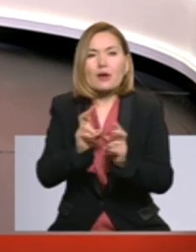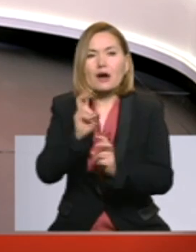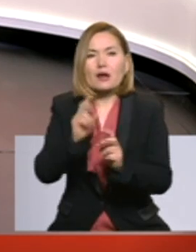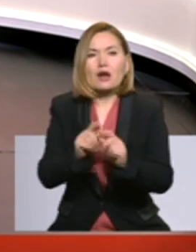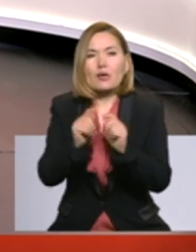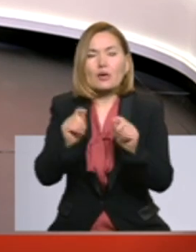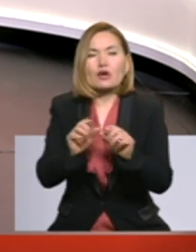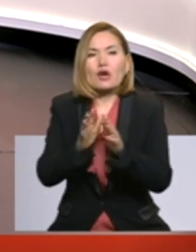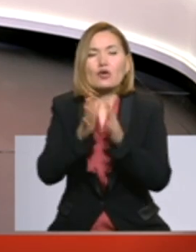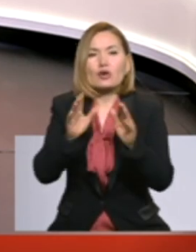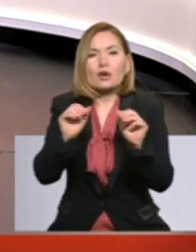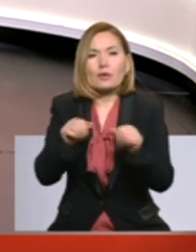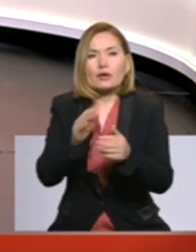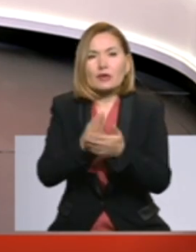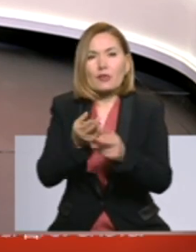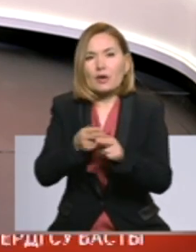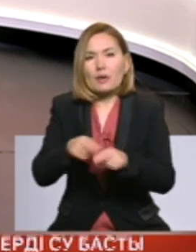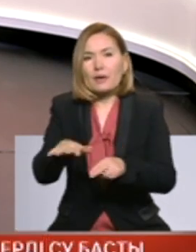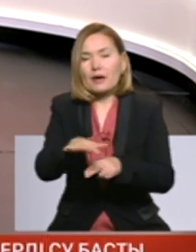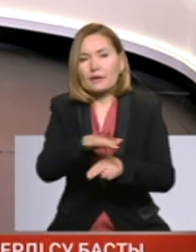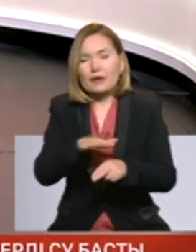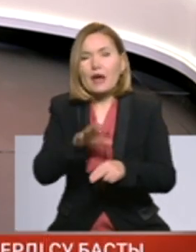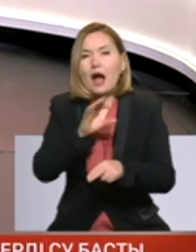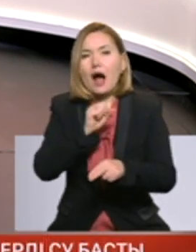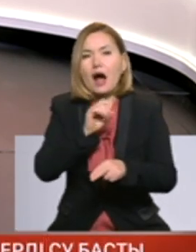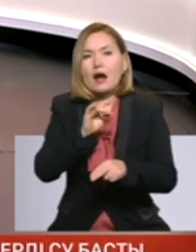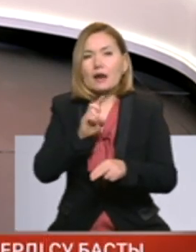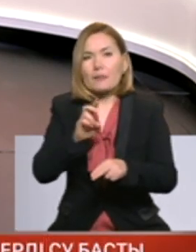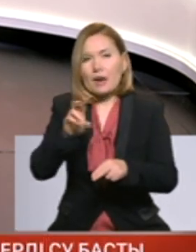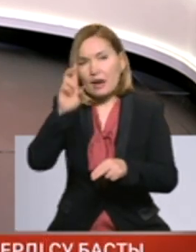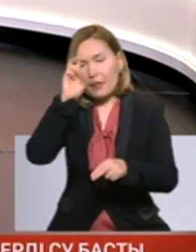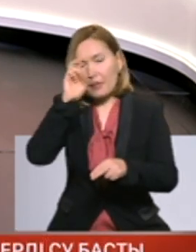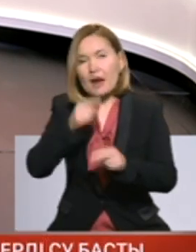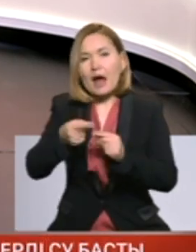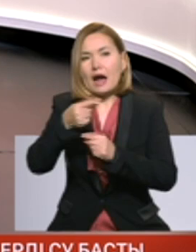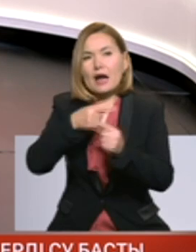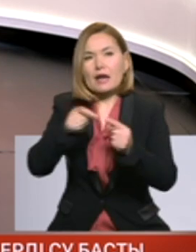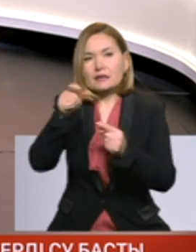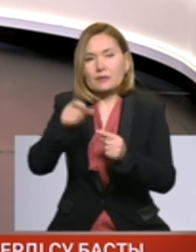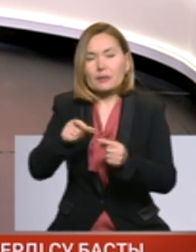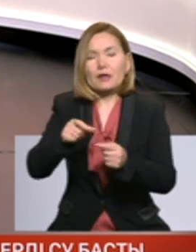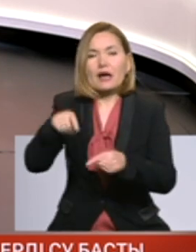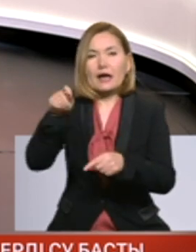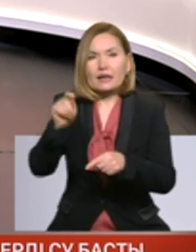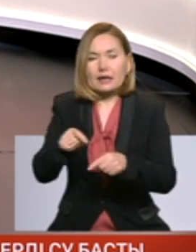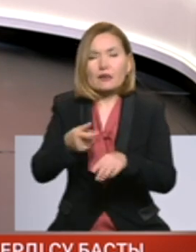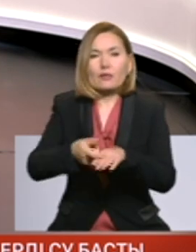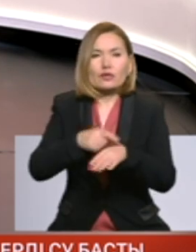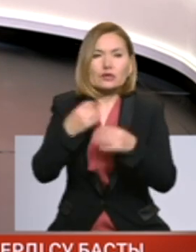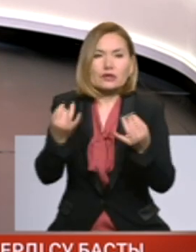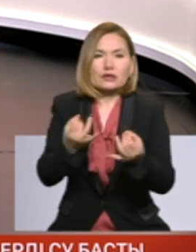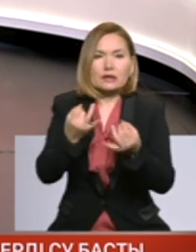орнатуға мүмкіндік беріп отыр. Осы бағытта өңірге Біріккен Араб Әмірліктерінің де кәсіпкерлері қызығушылық танытуда.